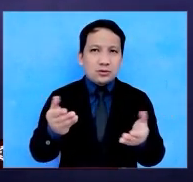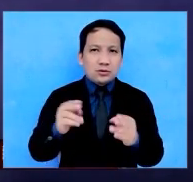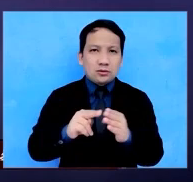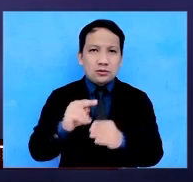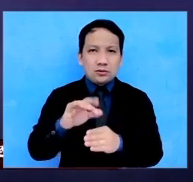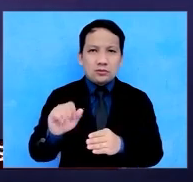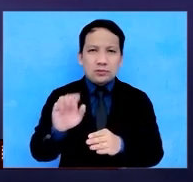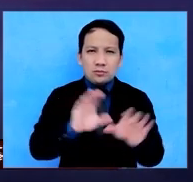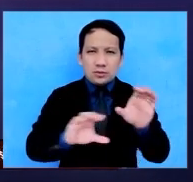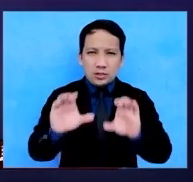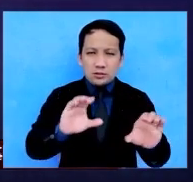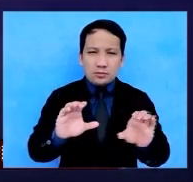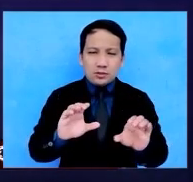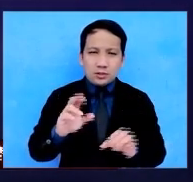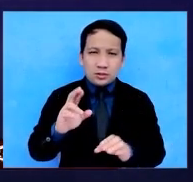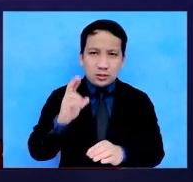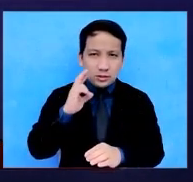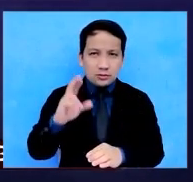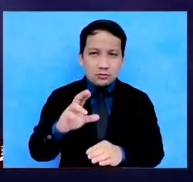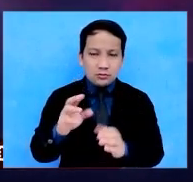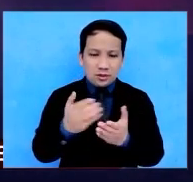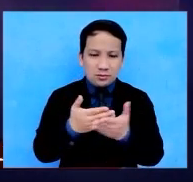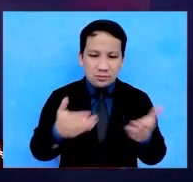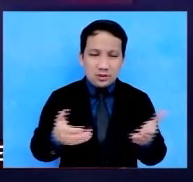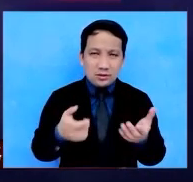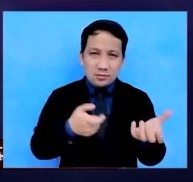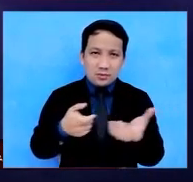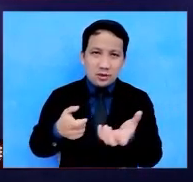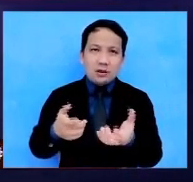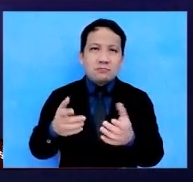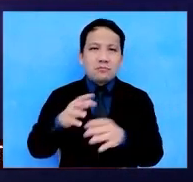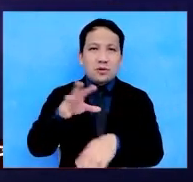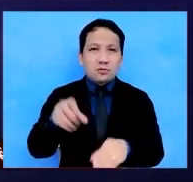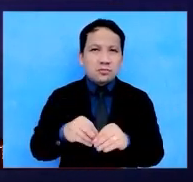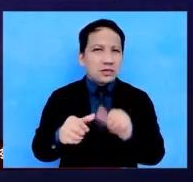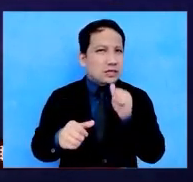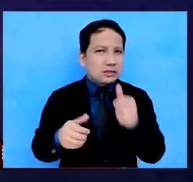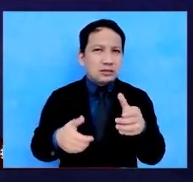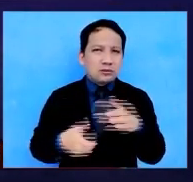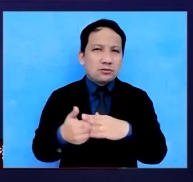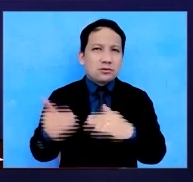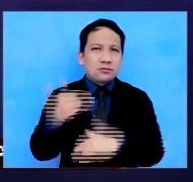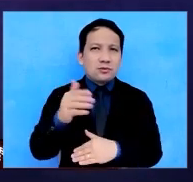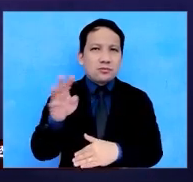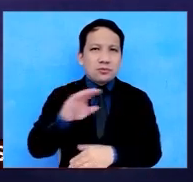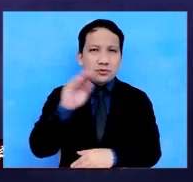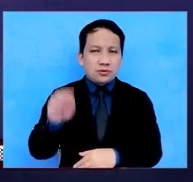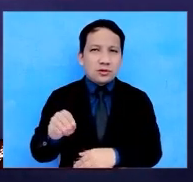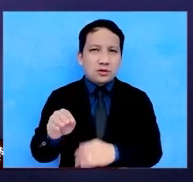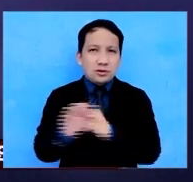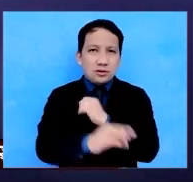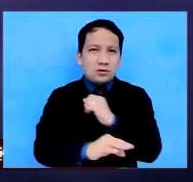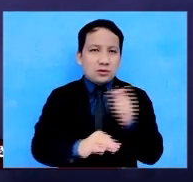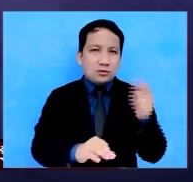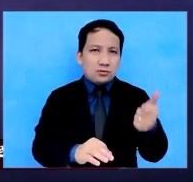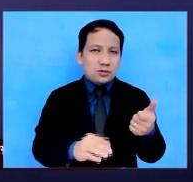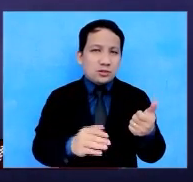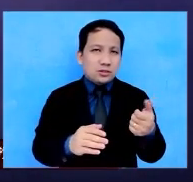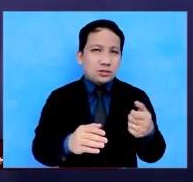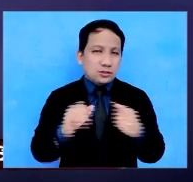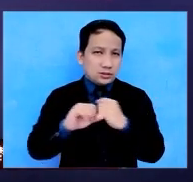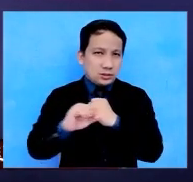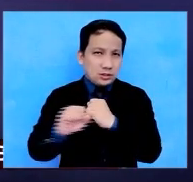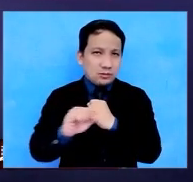biological, chemical at radiological weapons. Hindi naman maaring lumagpas sa 40% ang foreign equity sa advertising,